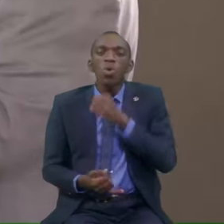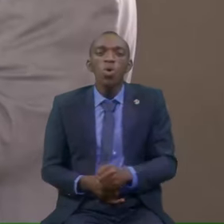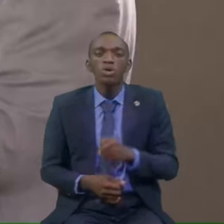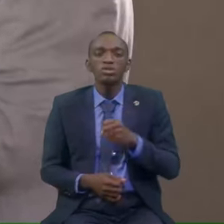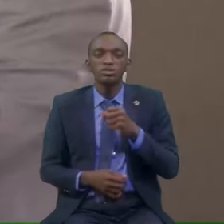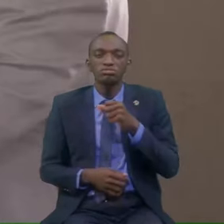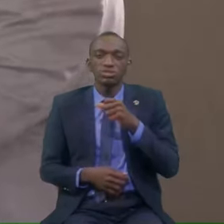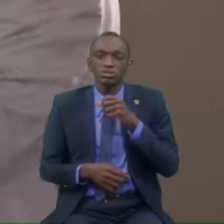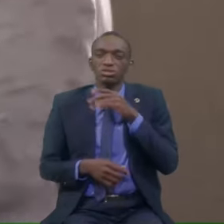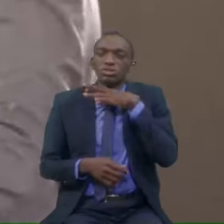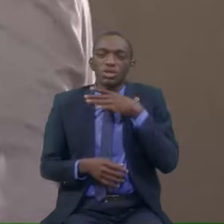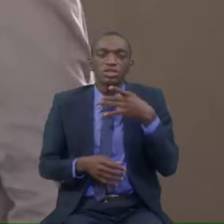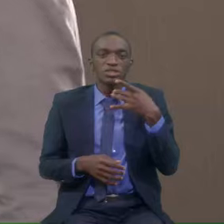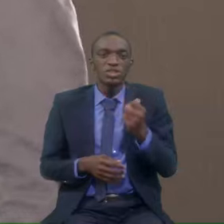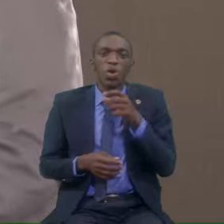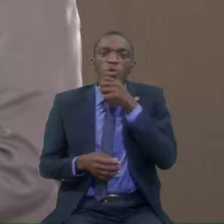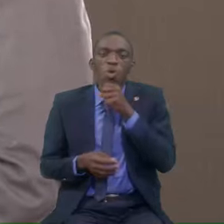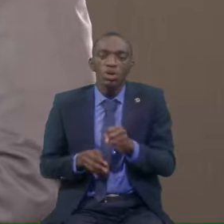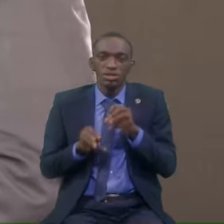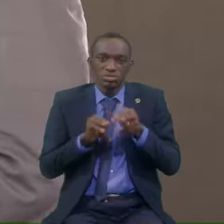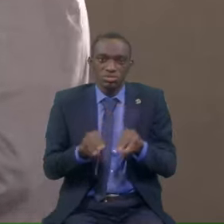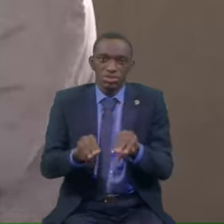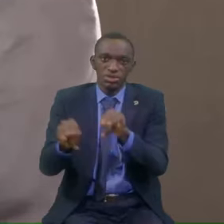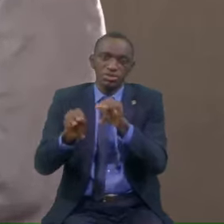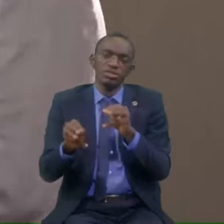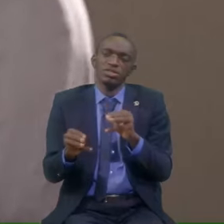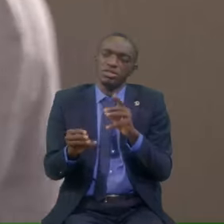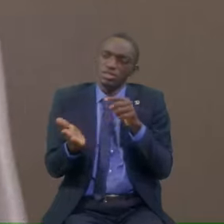Les anciennes méthodes, voici le chemin.